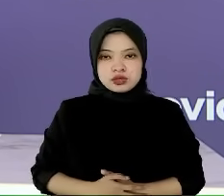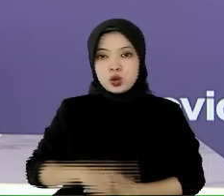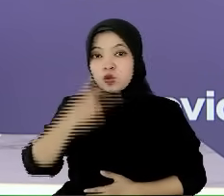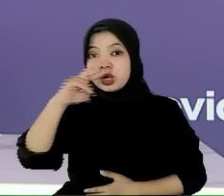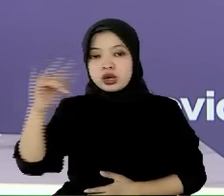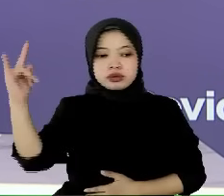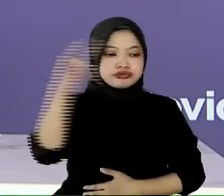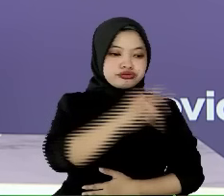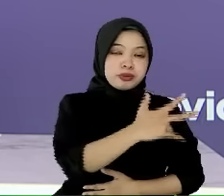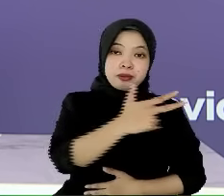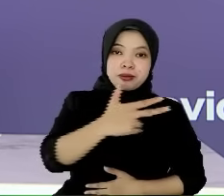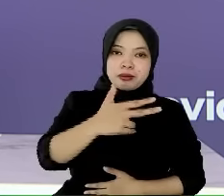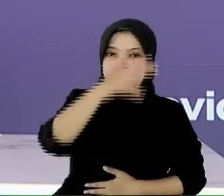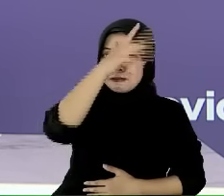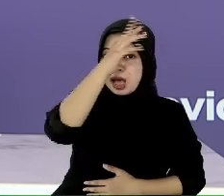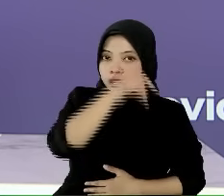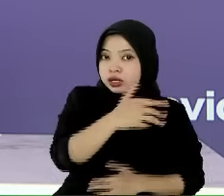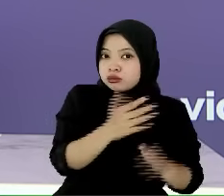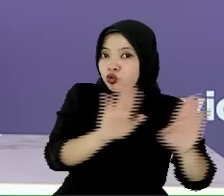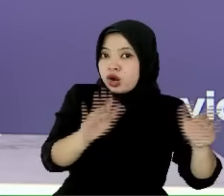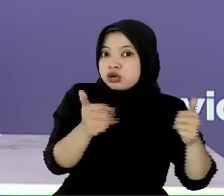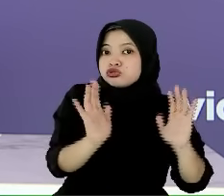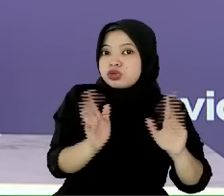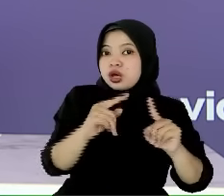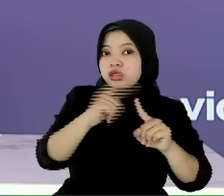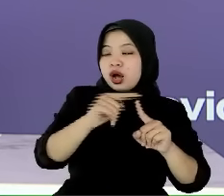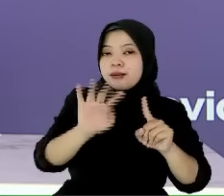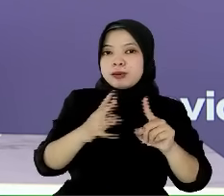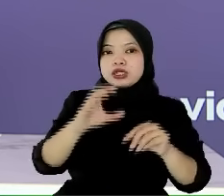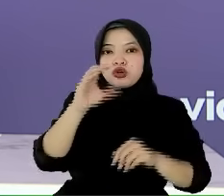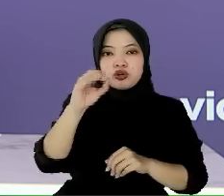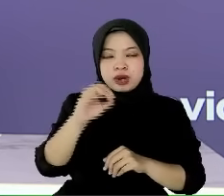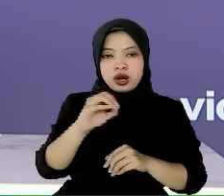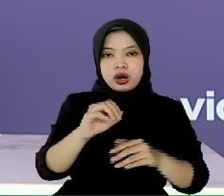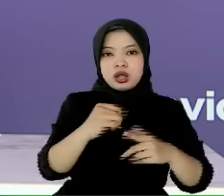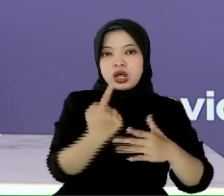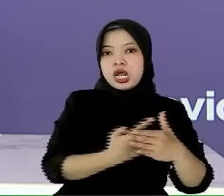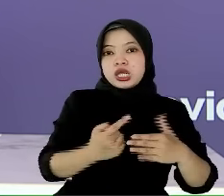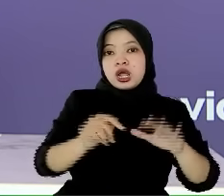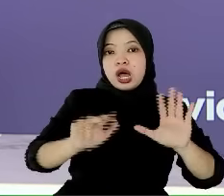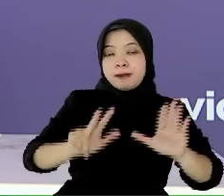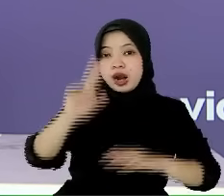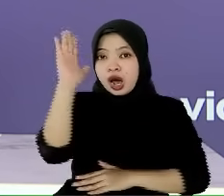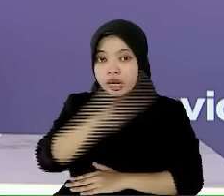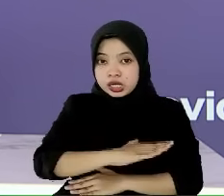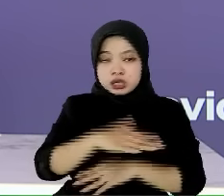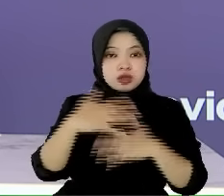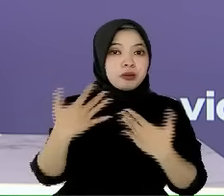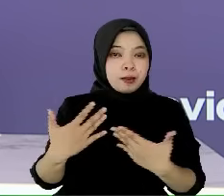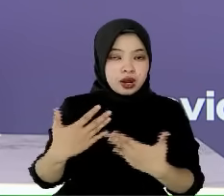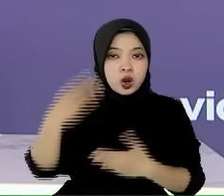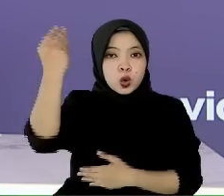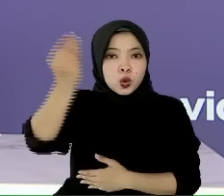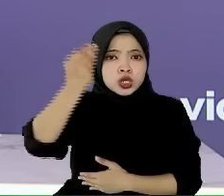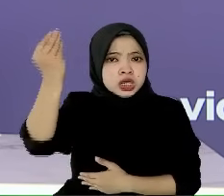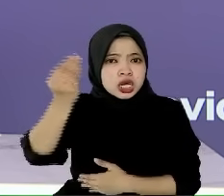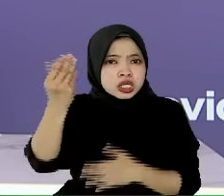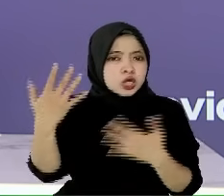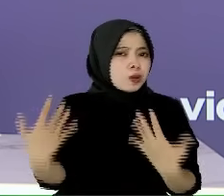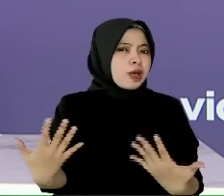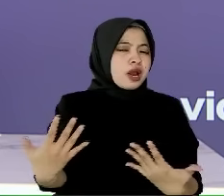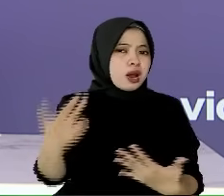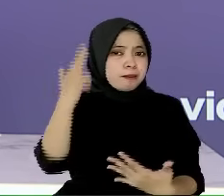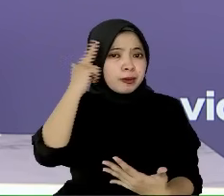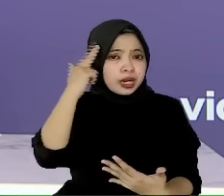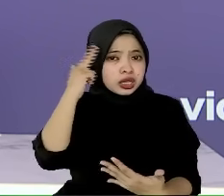mulai 14 Oktober dengan tetap menerapkan aturan karantina 8 hari. Terkait dengan pariwisata,